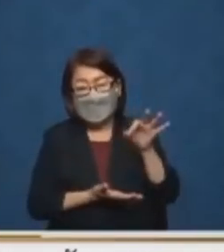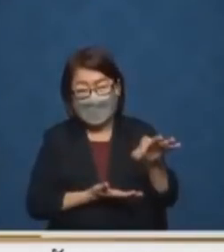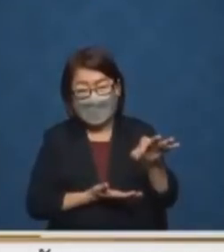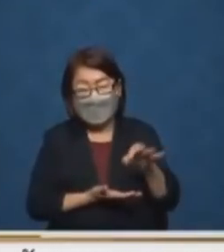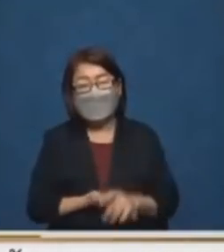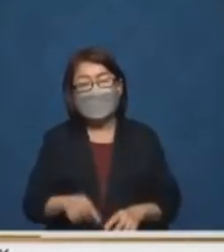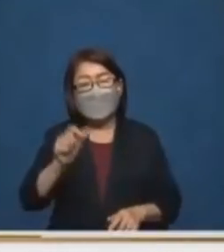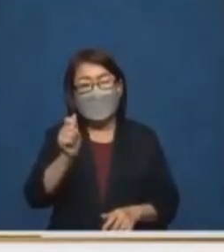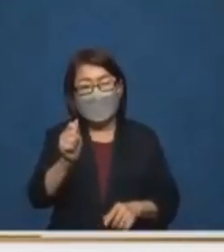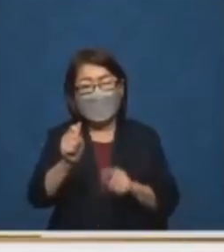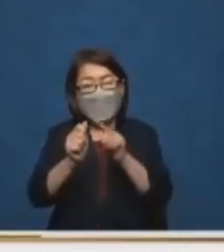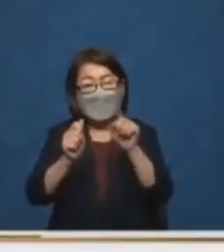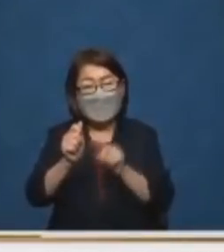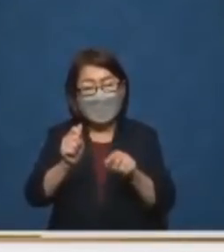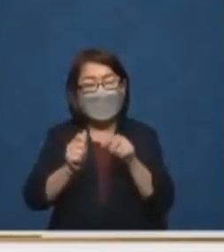นหลก ASTAR Seneca